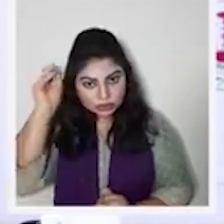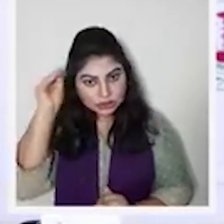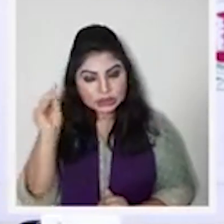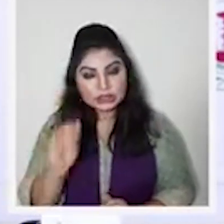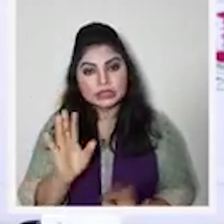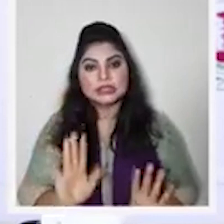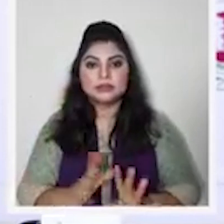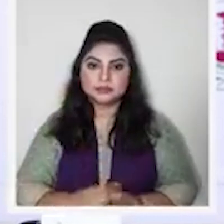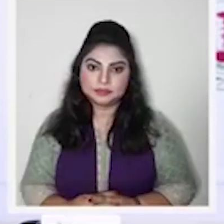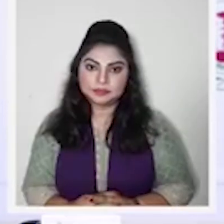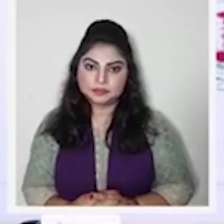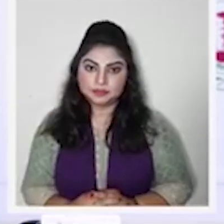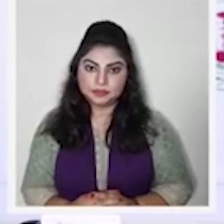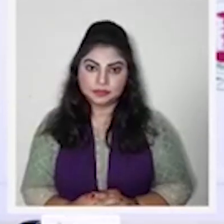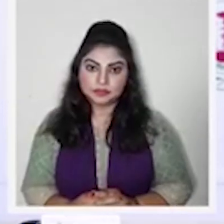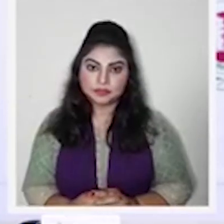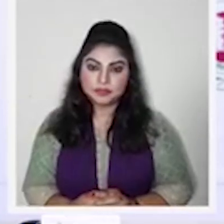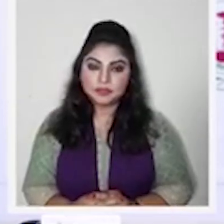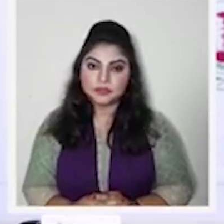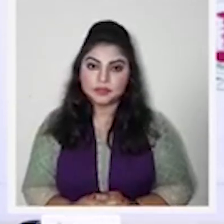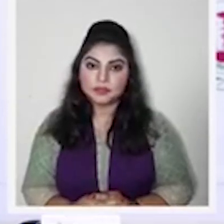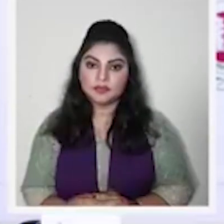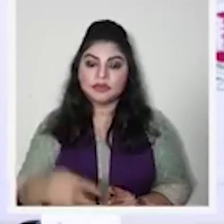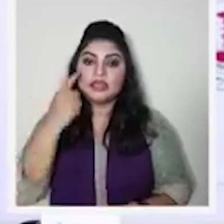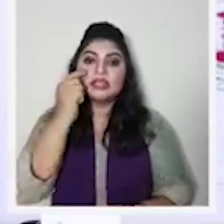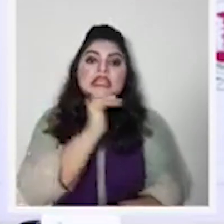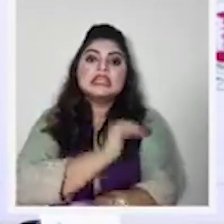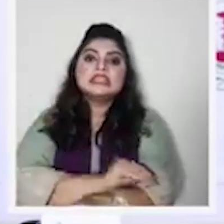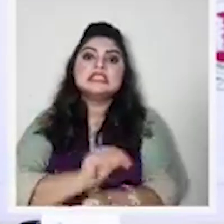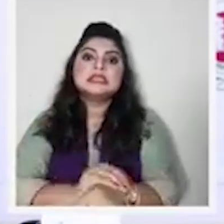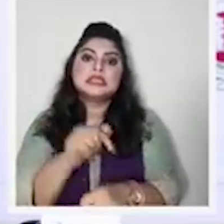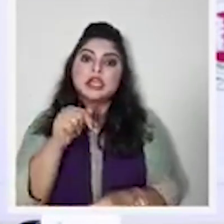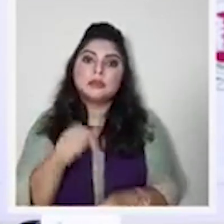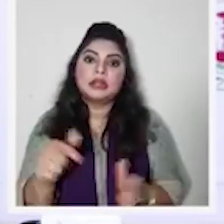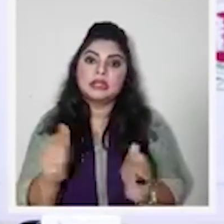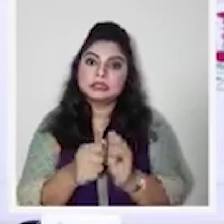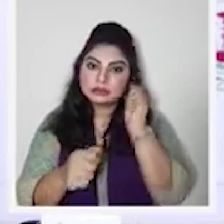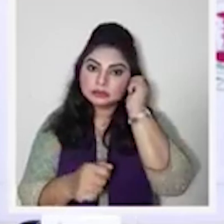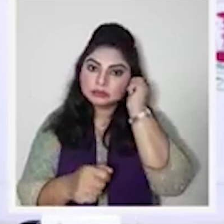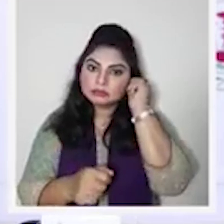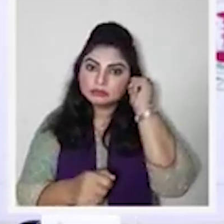রোগী ভর্তি কম এবং শয্যা খালির বিষয়ে আমরা একটি তথ্য দিতে চাই যে আমাদের একটি